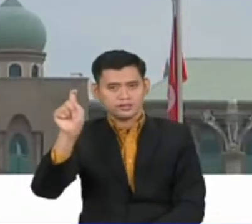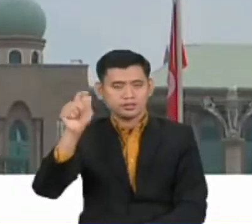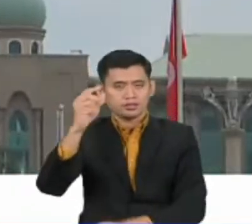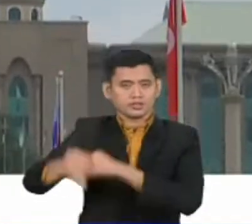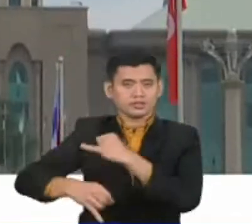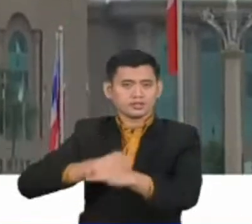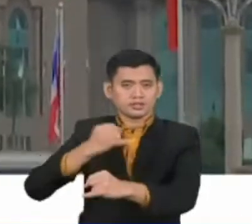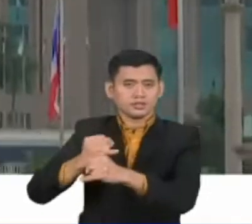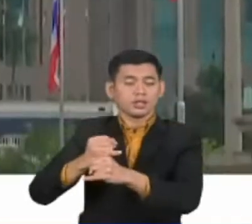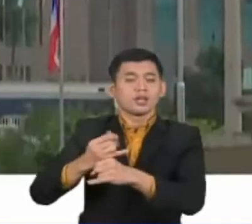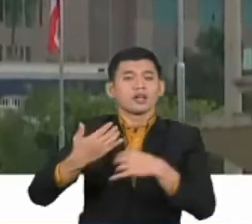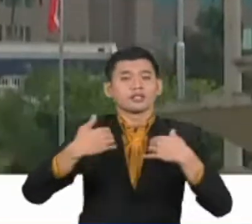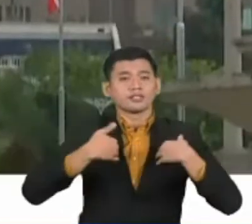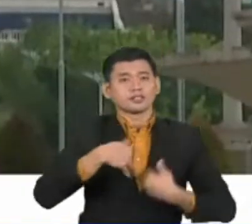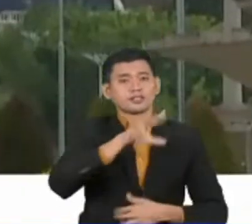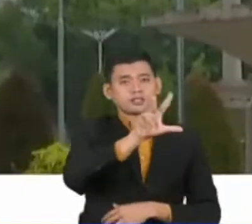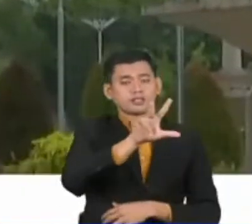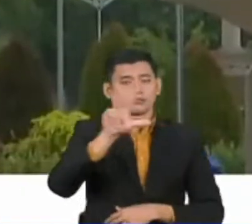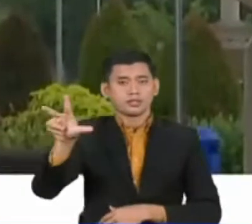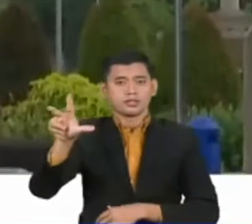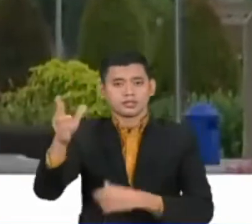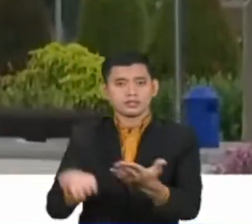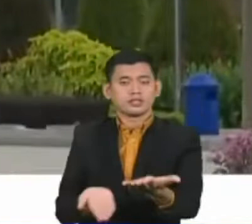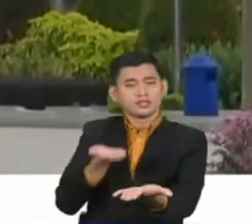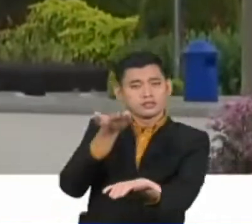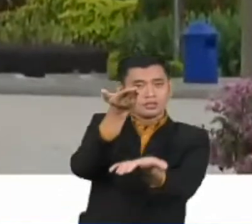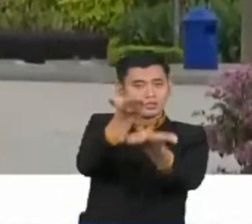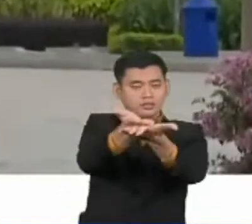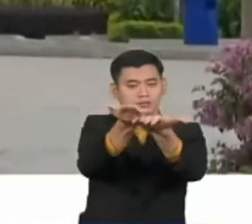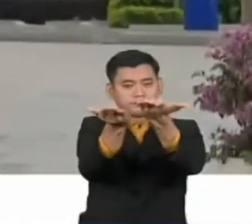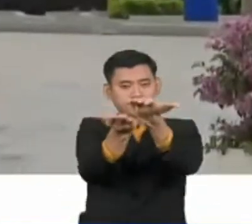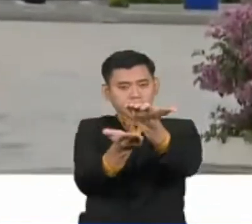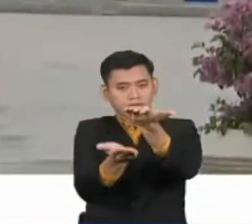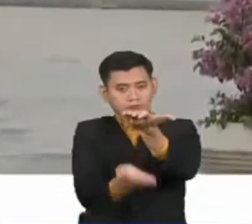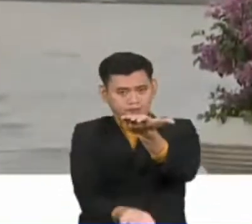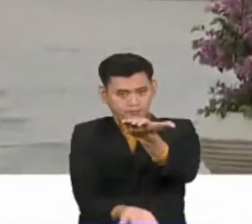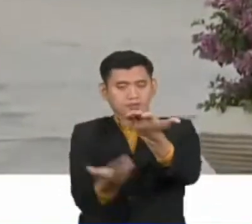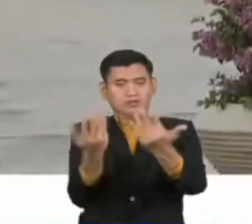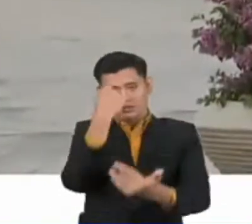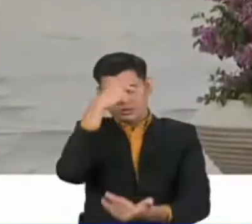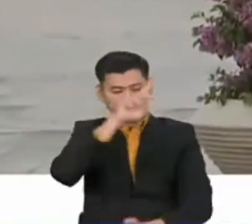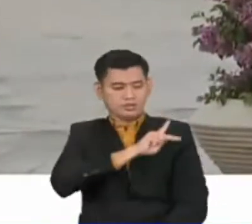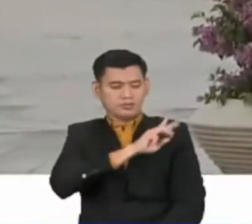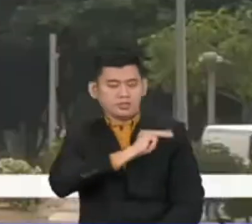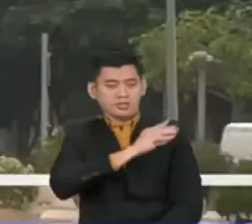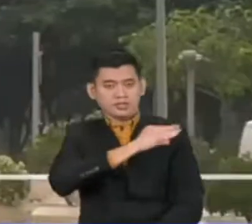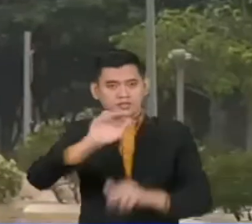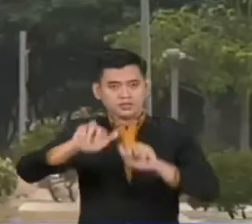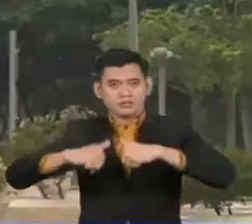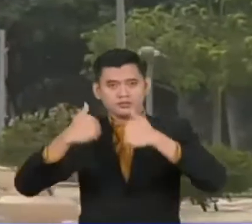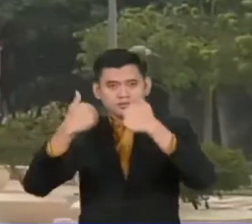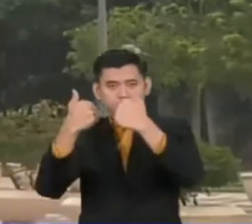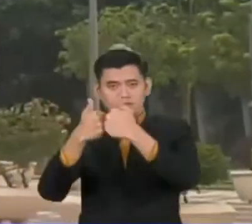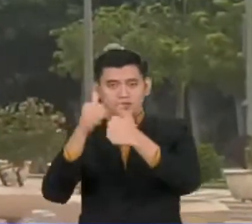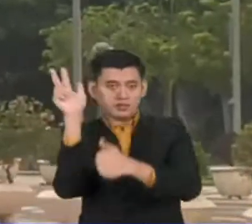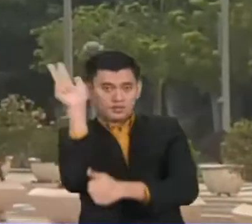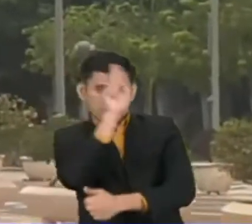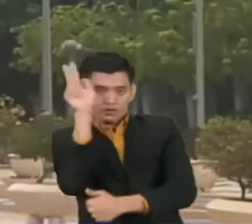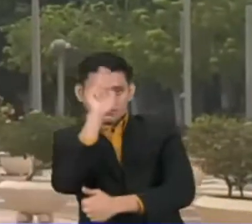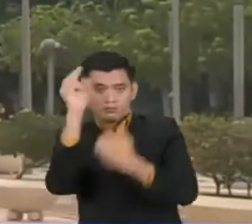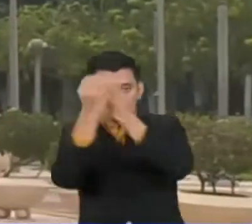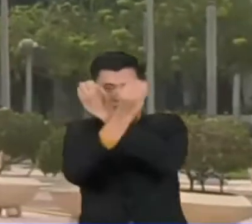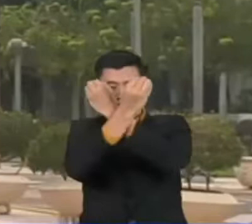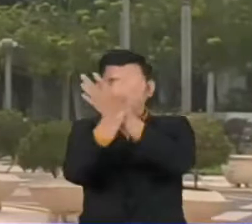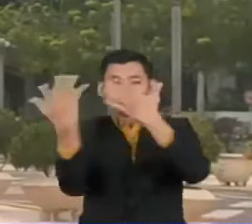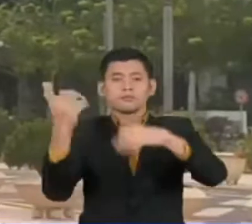Tambahnya, sebanyak 33 syor telah dikemukakan kepada kementerian, jabatan dan agensi terlibat. Beliau berkata demikian